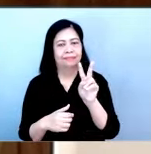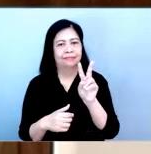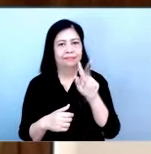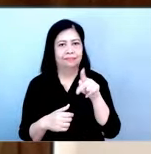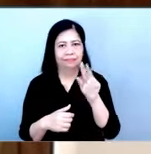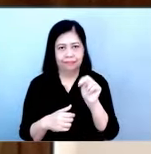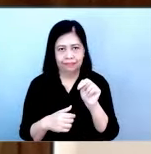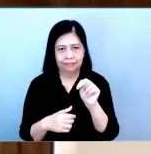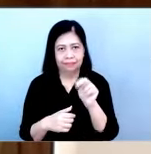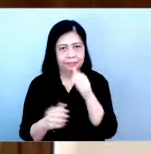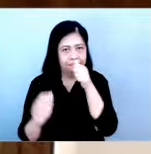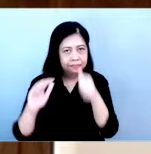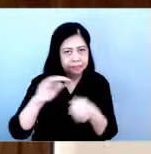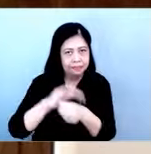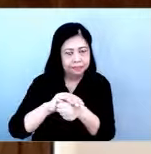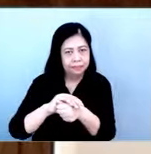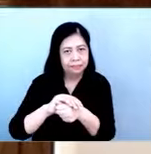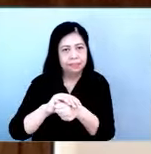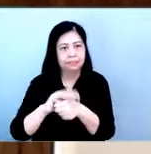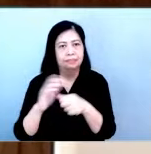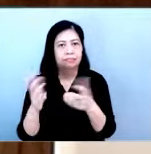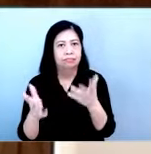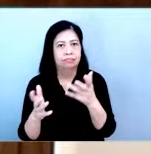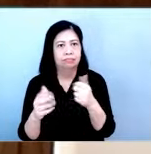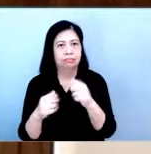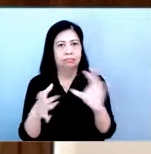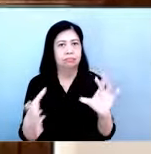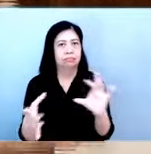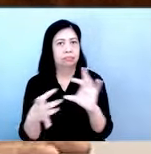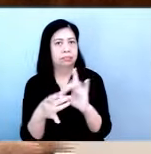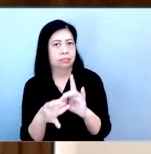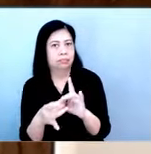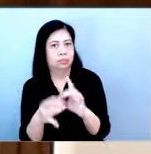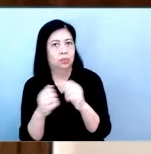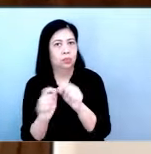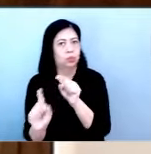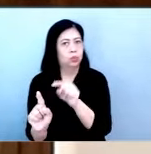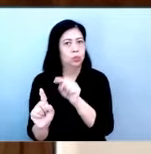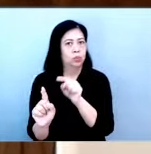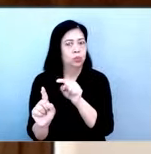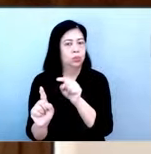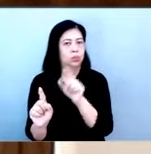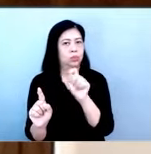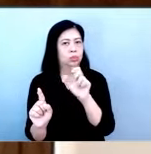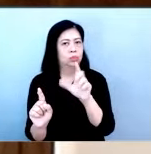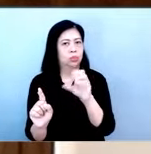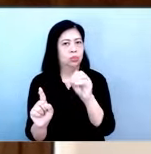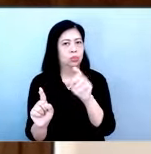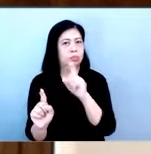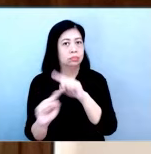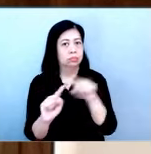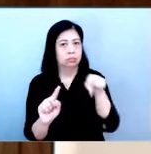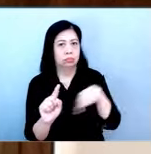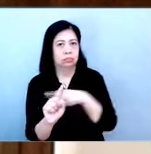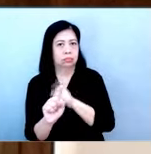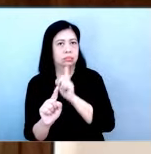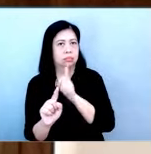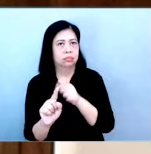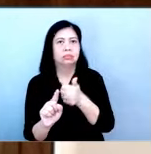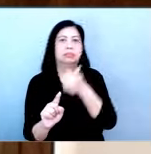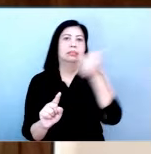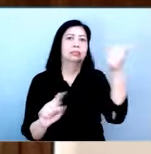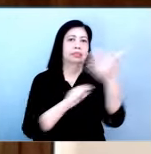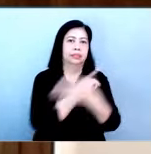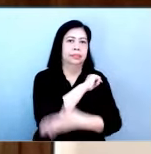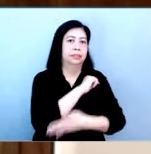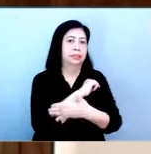silang magtago at sabihin nila na nakakonect sila dun sa isang telco sa China. Pero ang katotohanan nun, sa ibang bansa sila